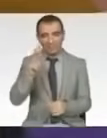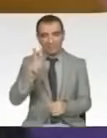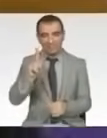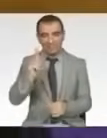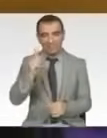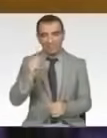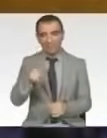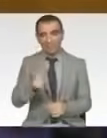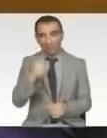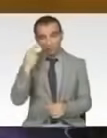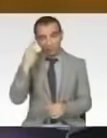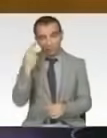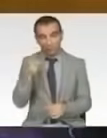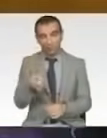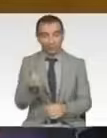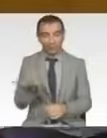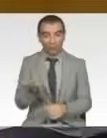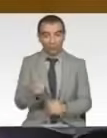21 gün şimdi nasıl bekleyeceğim? Onu